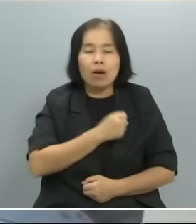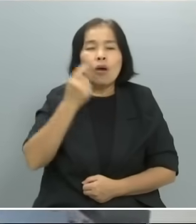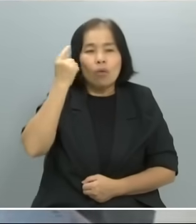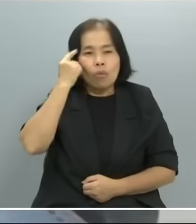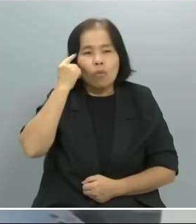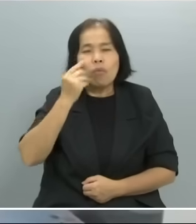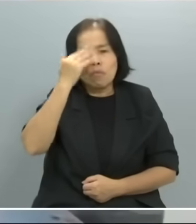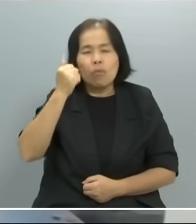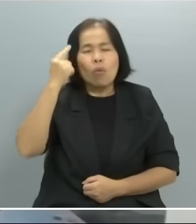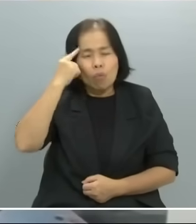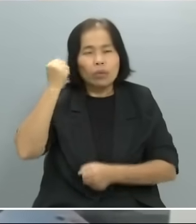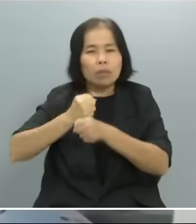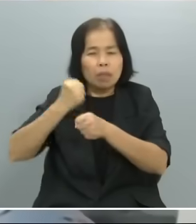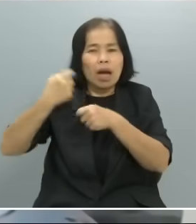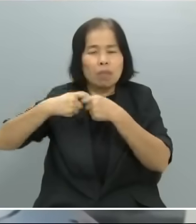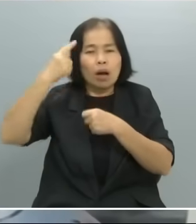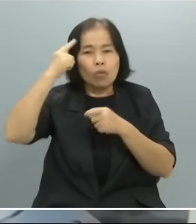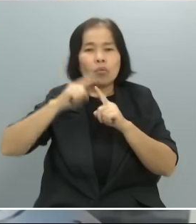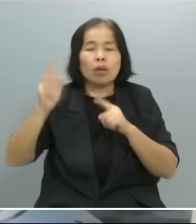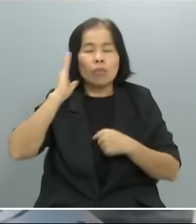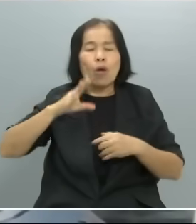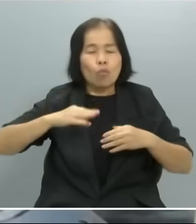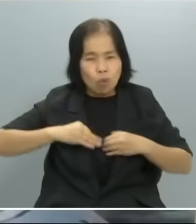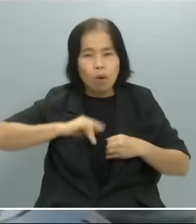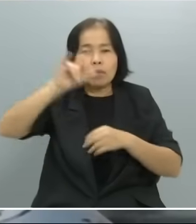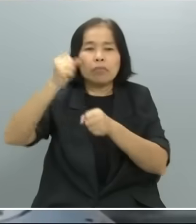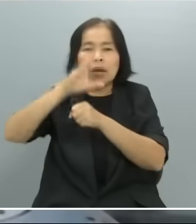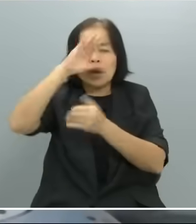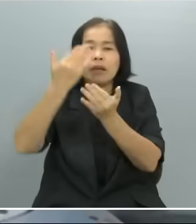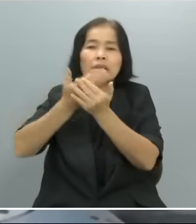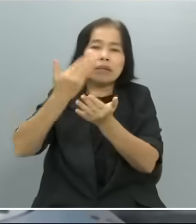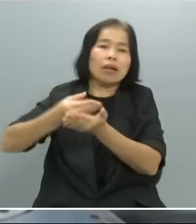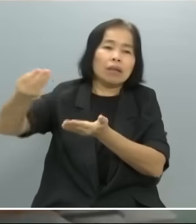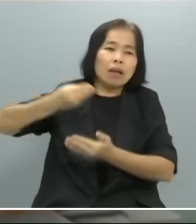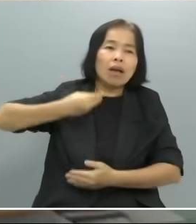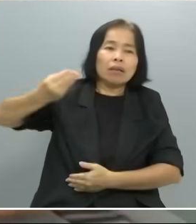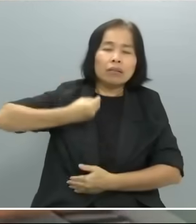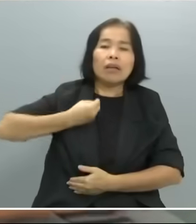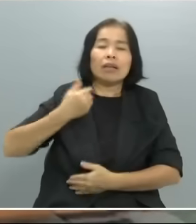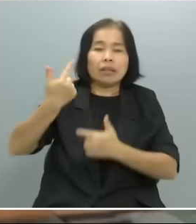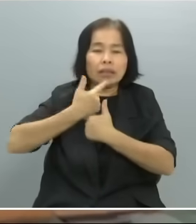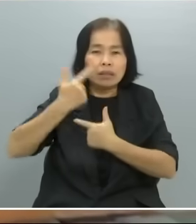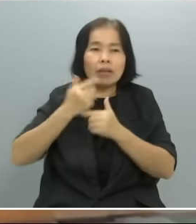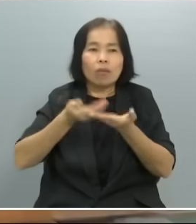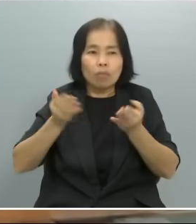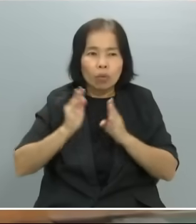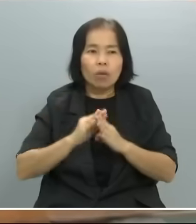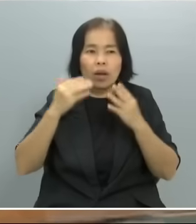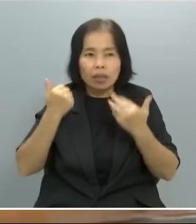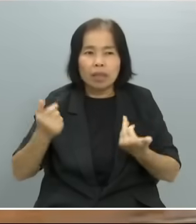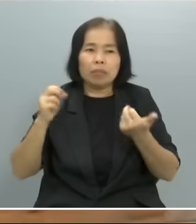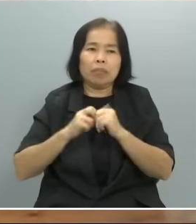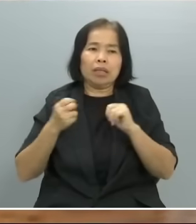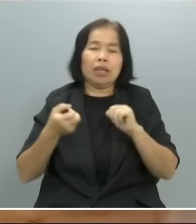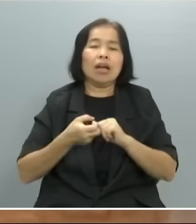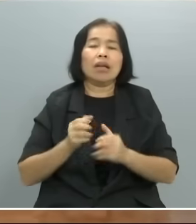ที่นู่นลำบากแต่สามียอมไปเพื่อจะหาเงินกลับมาใช้หนี้ใช้สินแล้วยังต้องมาเจอกับเหตุการณ์แบบนี้